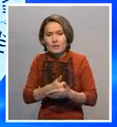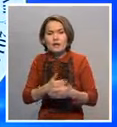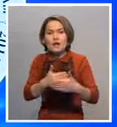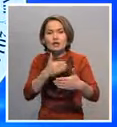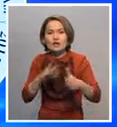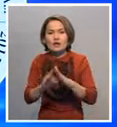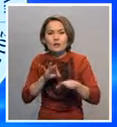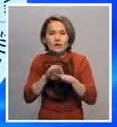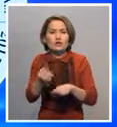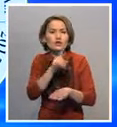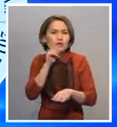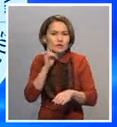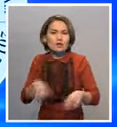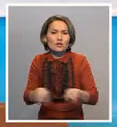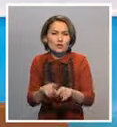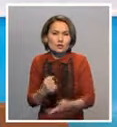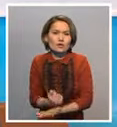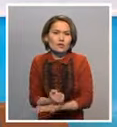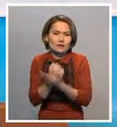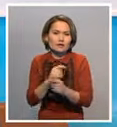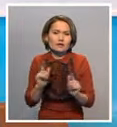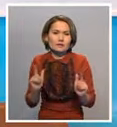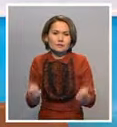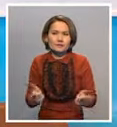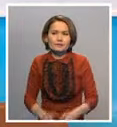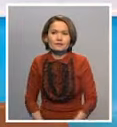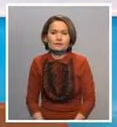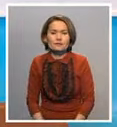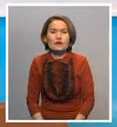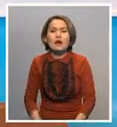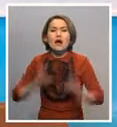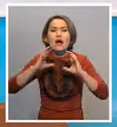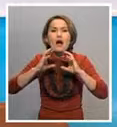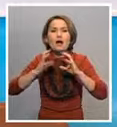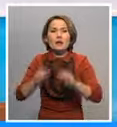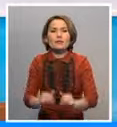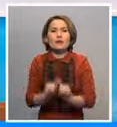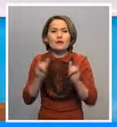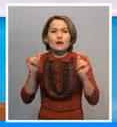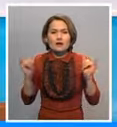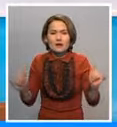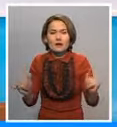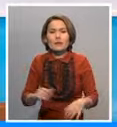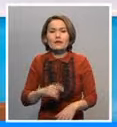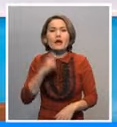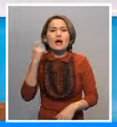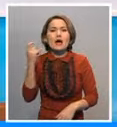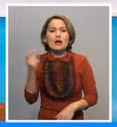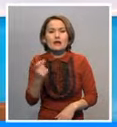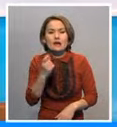еңбек жасақтарының белсенділері. Әлемде дамып келе жатқан, күш алып жатқан экономикалық дағдарыс та